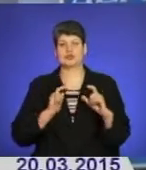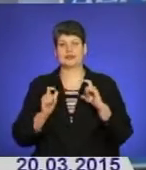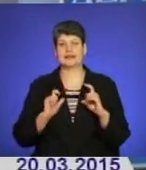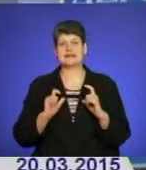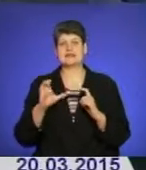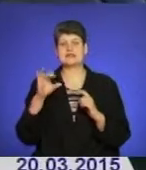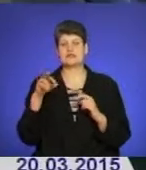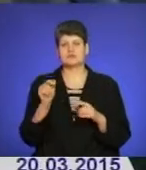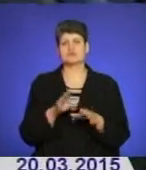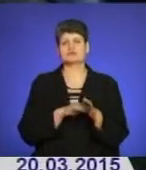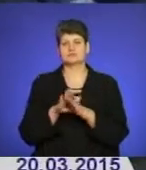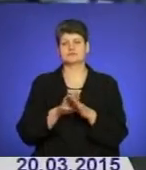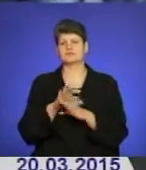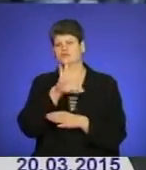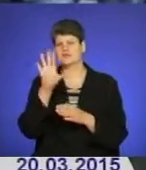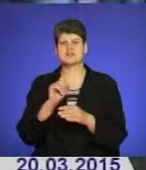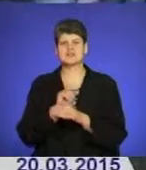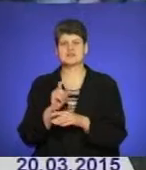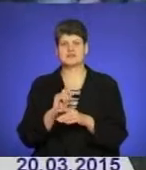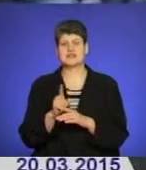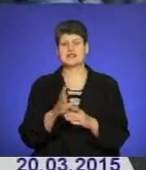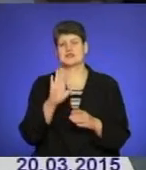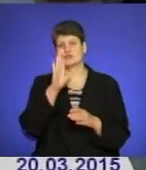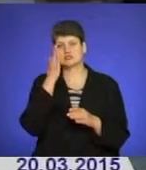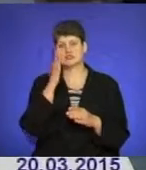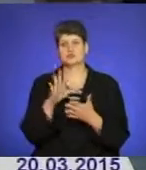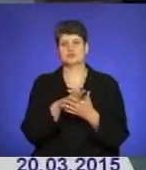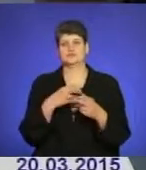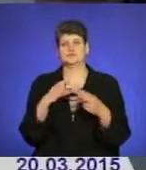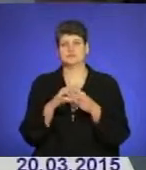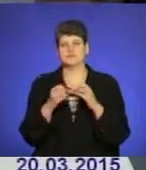силовики справилися з усіма завданнями та терористичну загрозу було усунено.